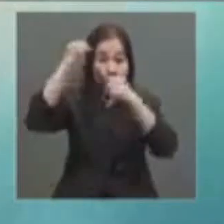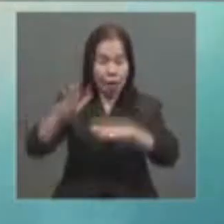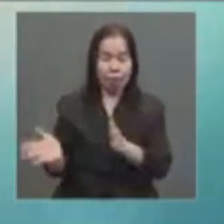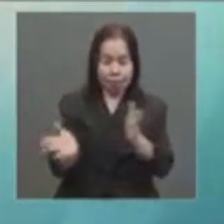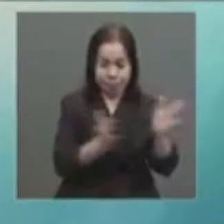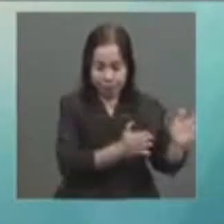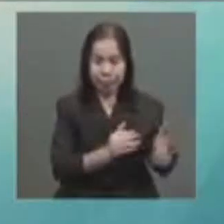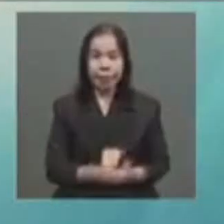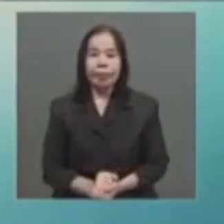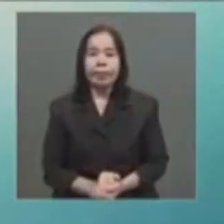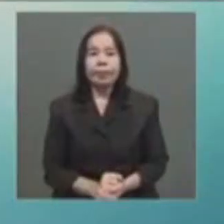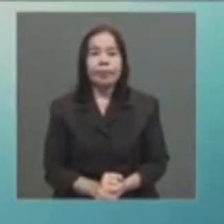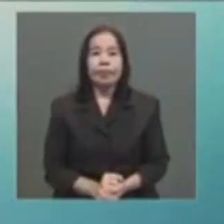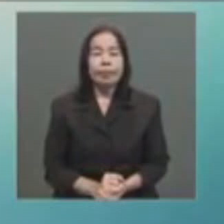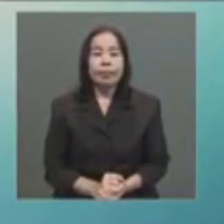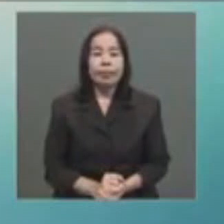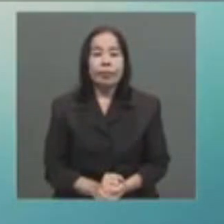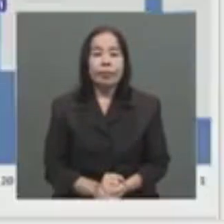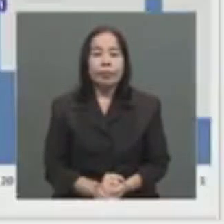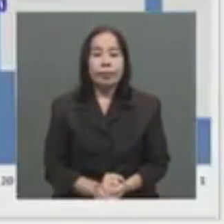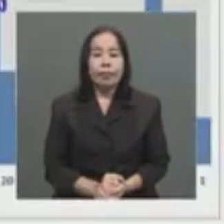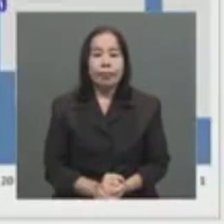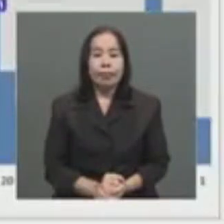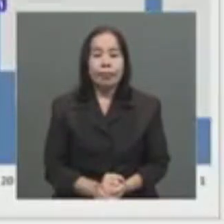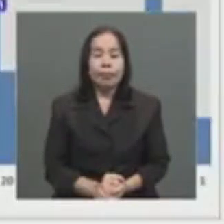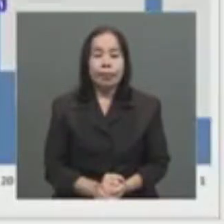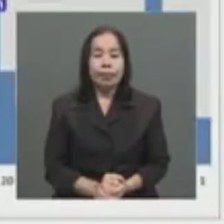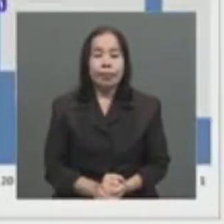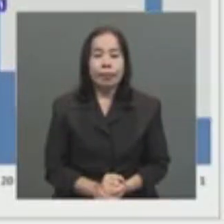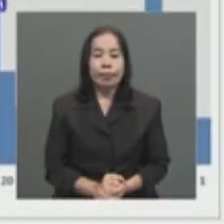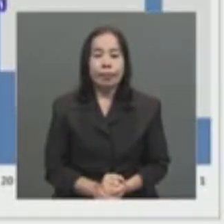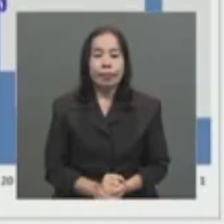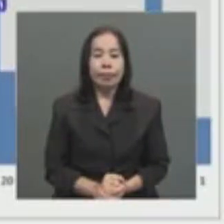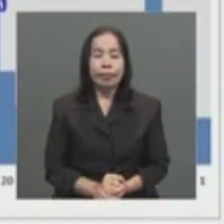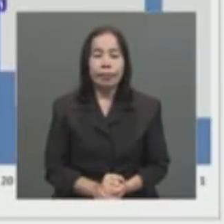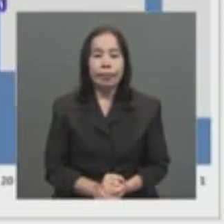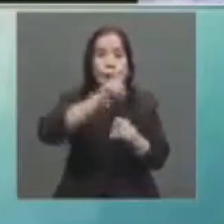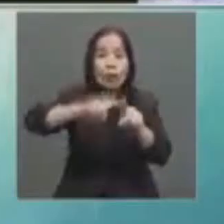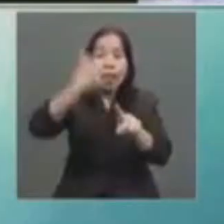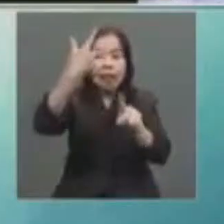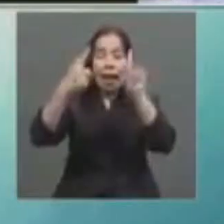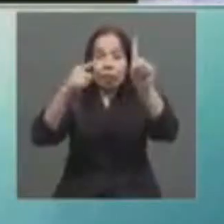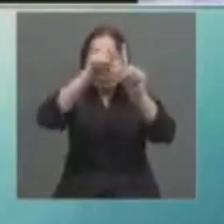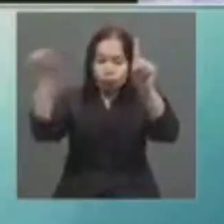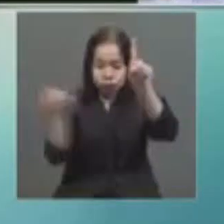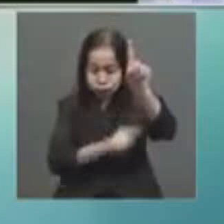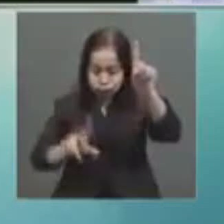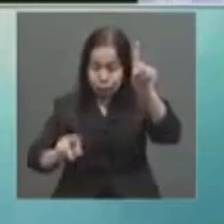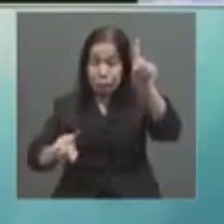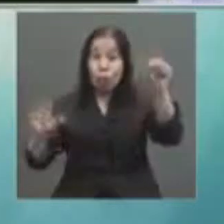แต่เดี๋ยวนี้เสีย 16รายเป็นคนต่างชาติเดินทางเข้ามา 2รายกลุ่มอาชีพเสี่ยง 14